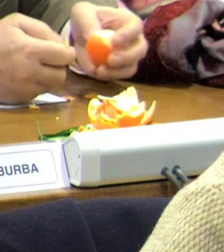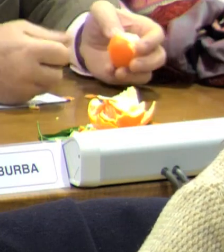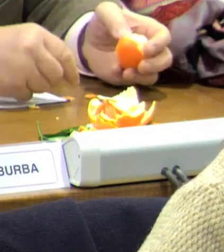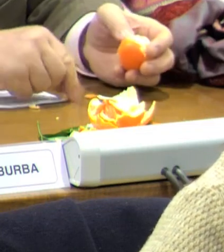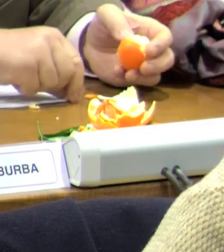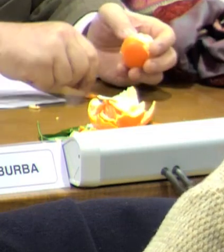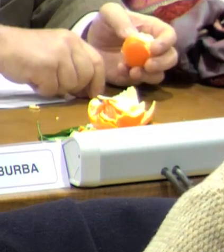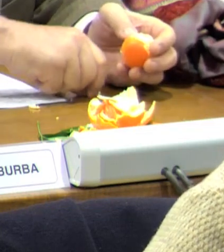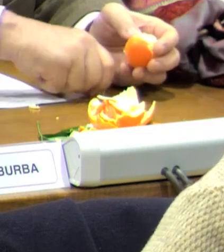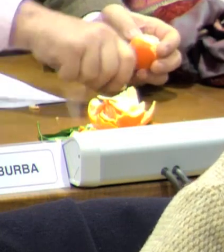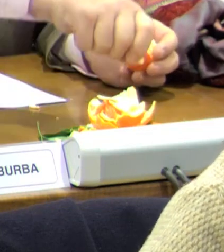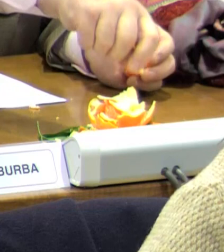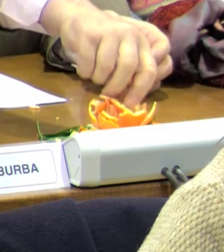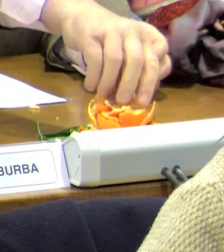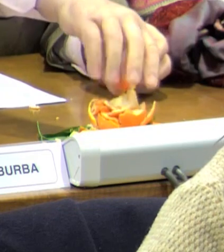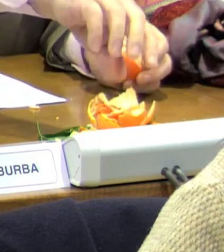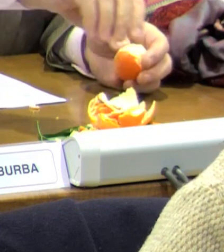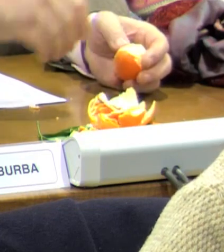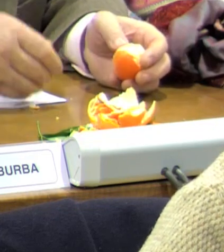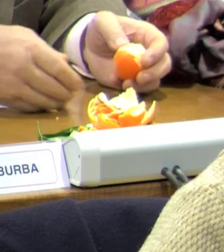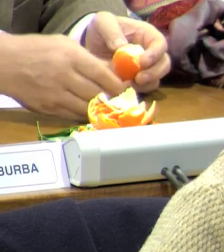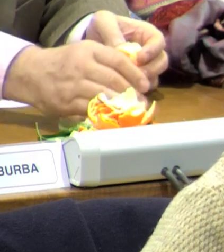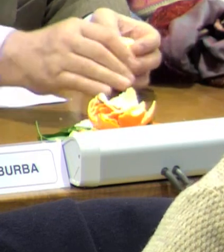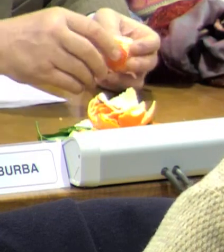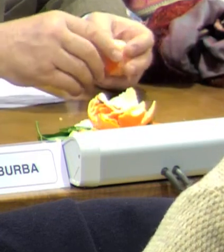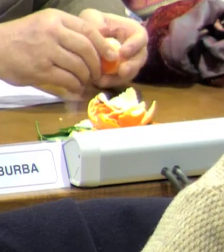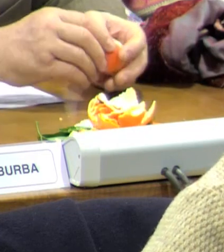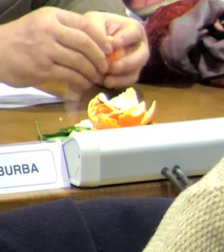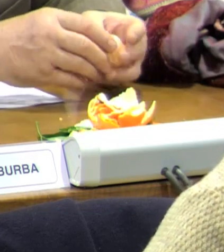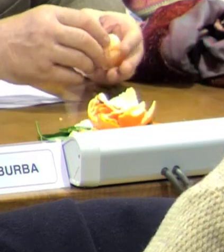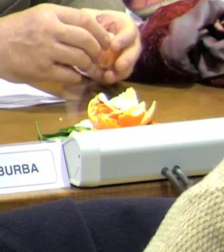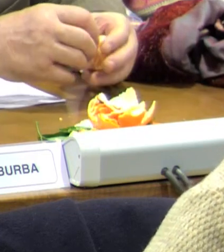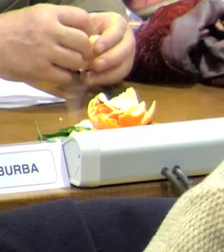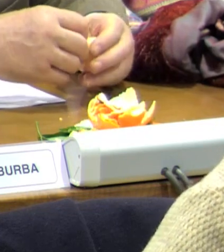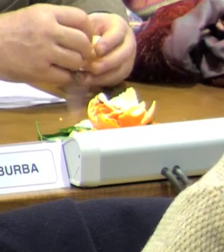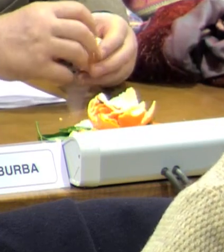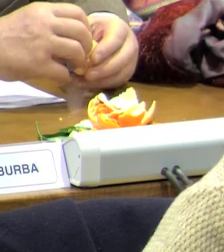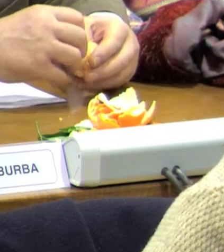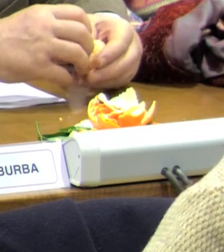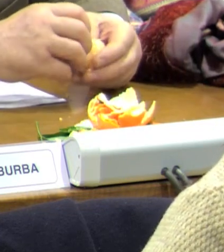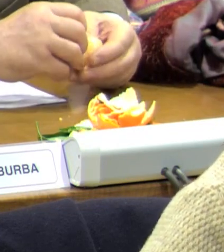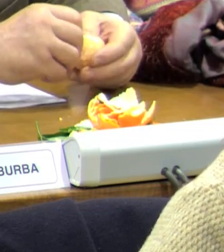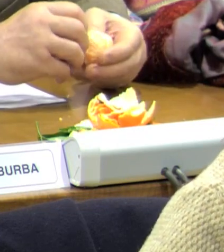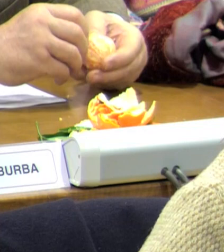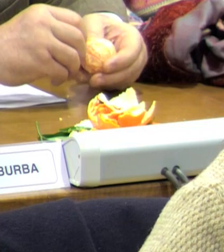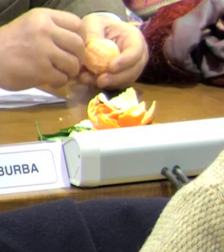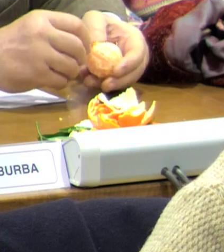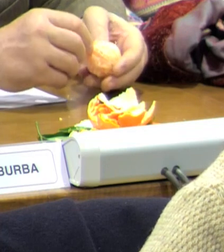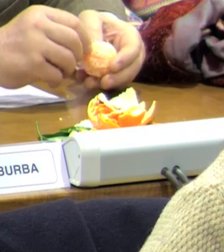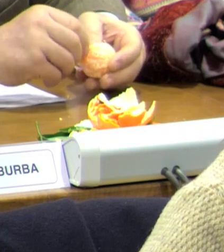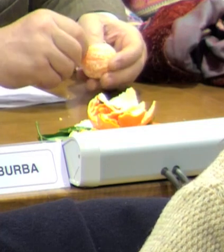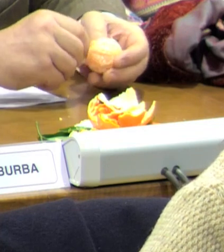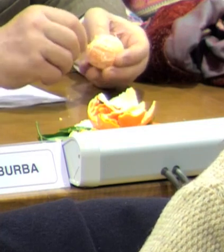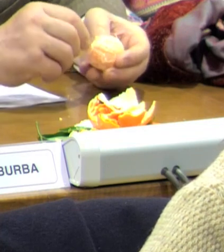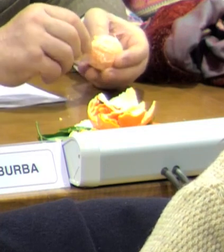espace public de qualité pour accueillir dans les meilleures conditions tous les publics au quotidien tout au long de l'année que ce soit pour un